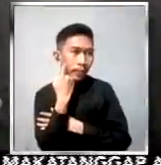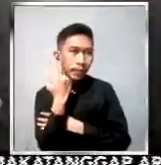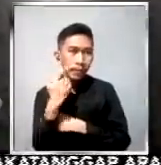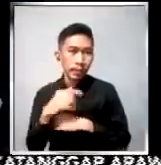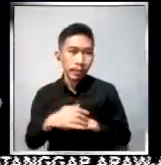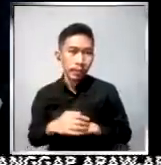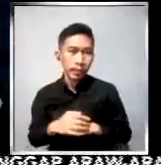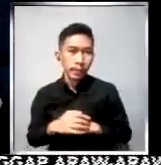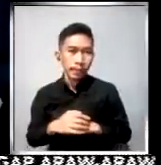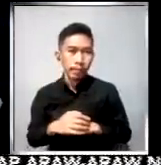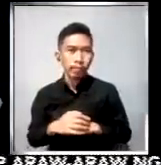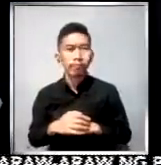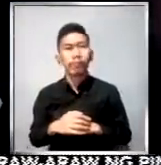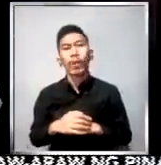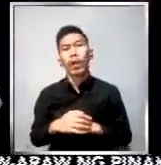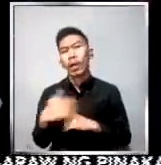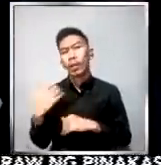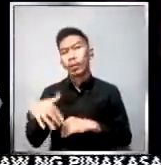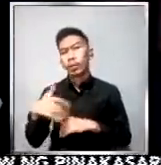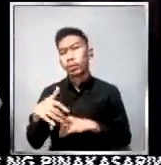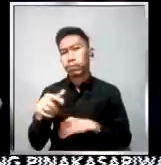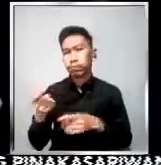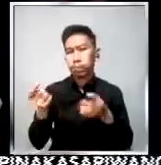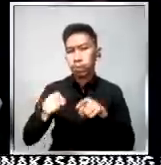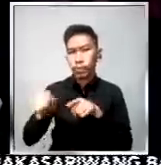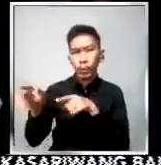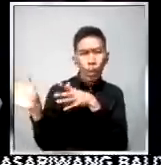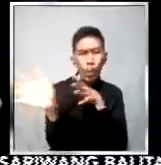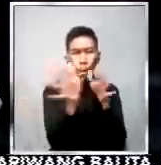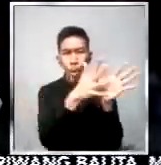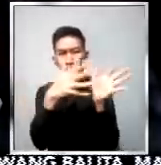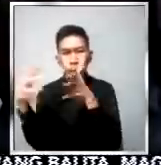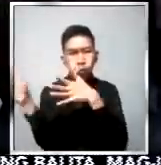binayo ng napakalakas na hangin at ulan ng Batangas City.